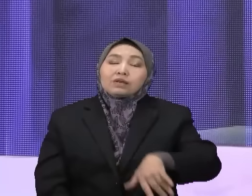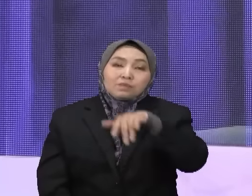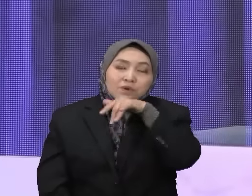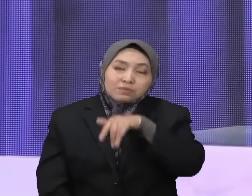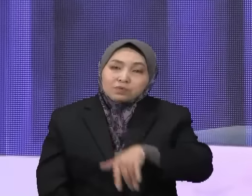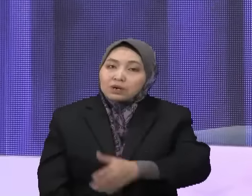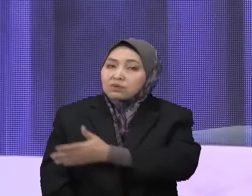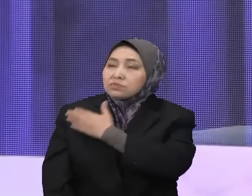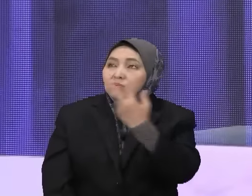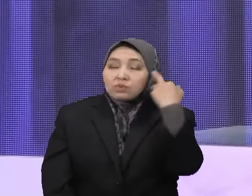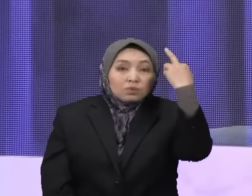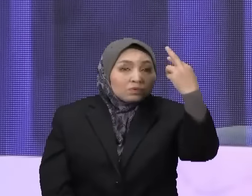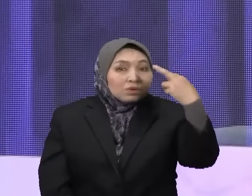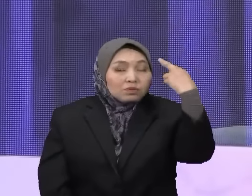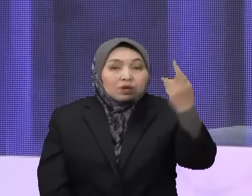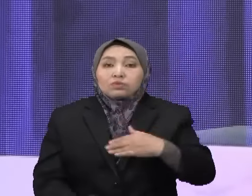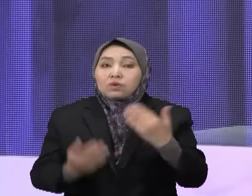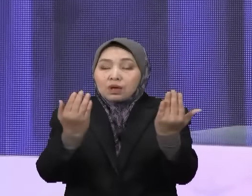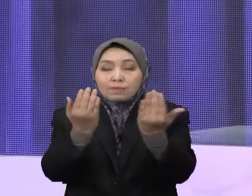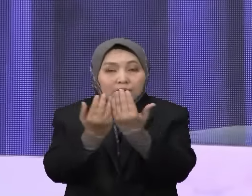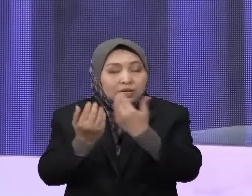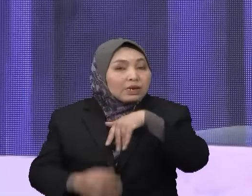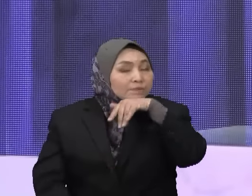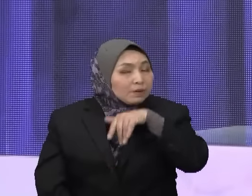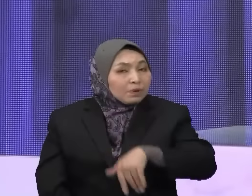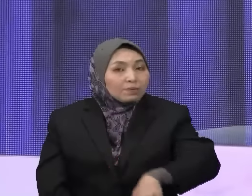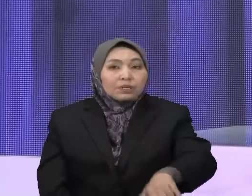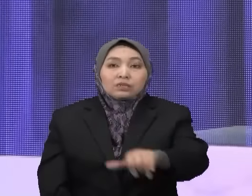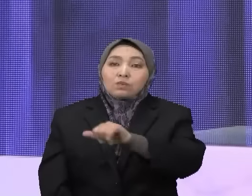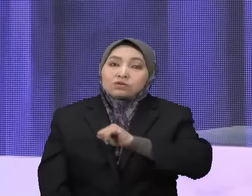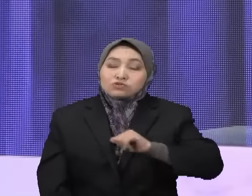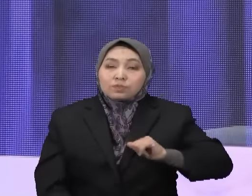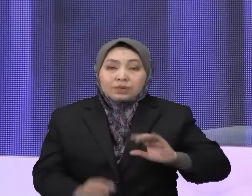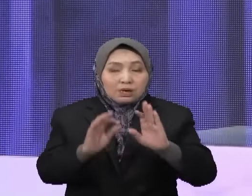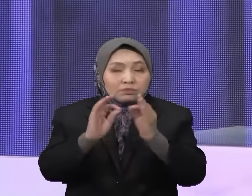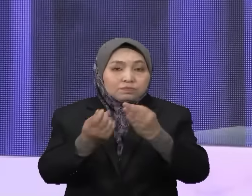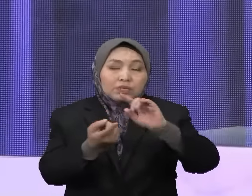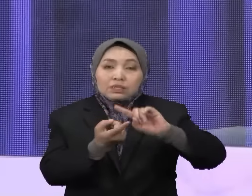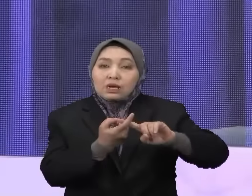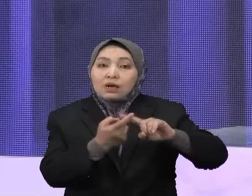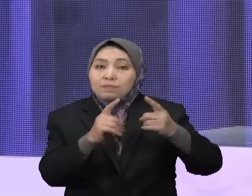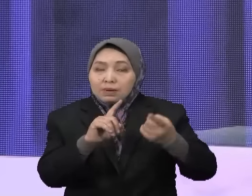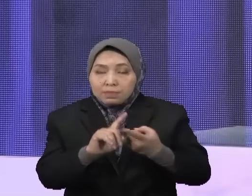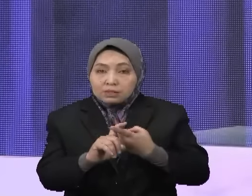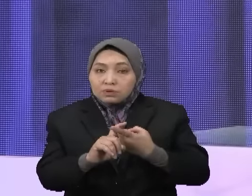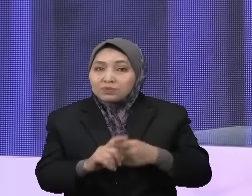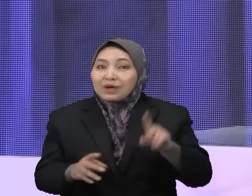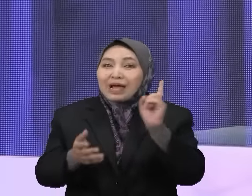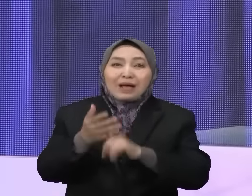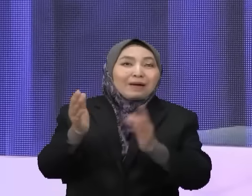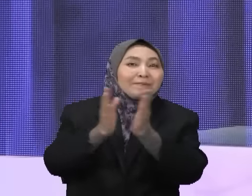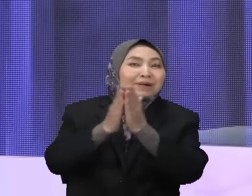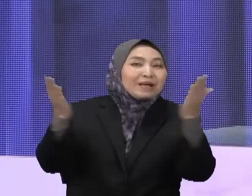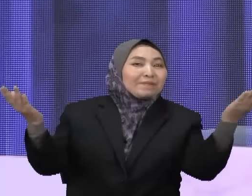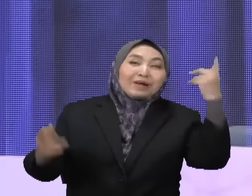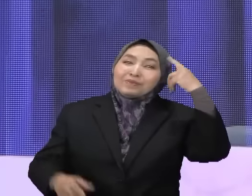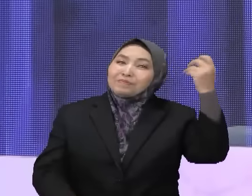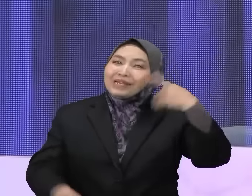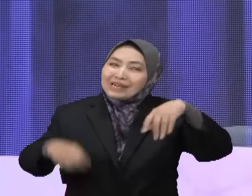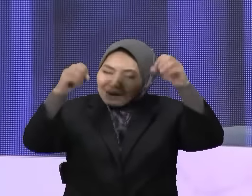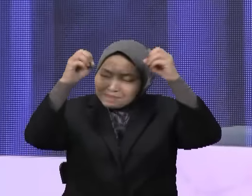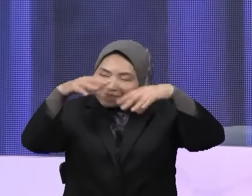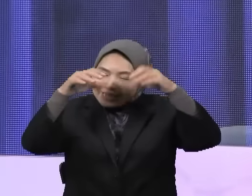Muhammadan abduhu wa rasuluhu. Allahumma salli ala sayyidina Muhammadin wa ala alihi wa sahbihi ajma'in. Amma ba'du. Apa khabar tuan-tuan dan puan yang dirahmati